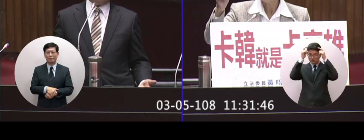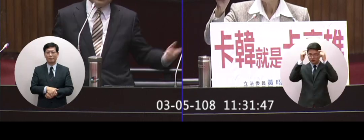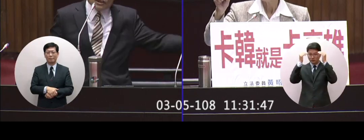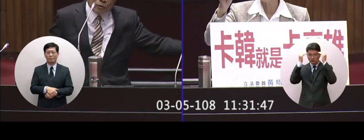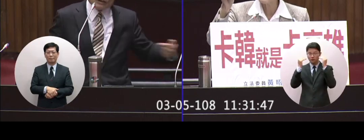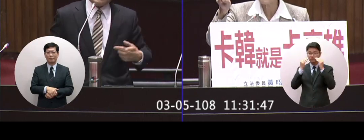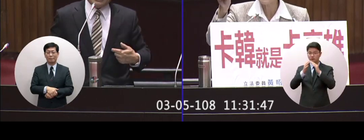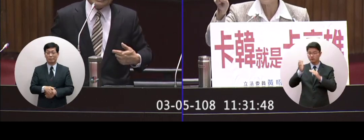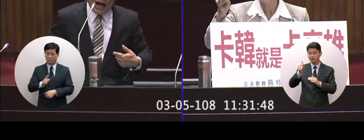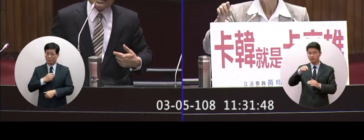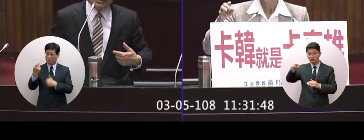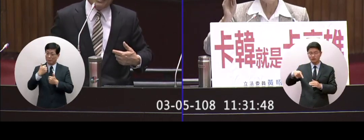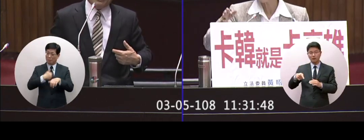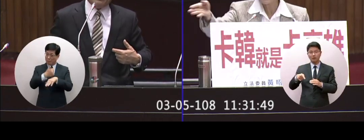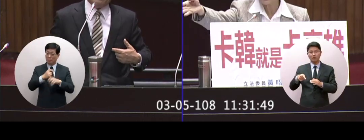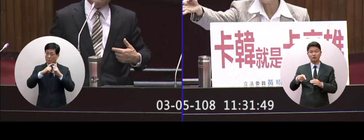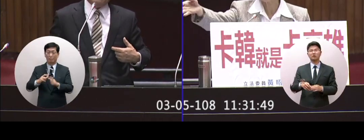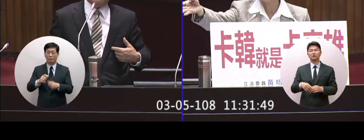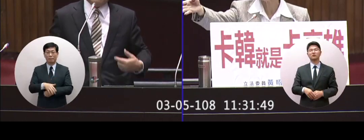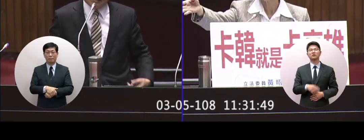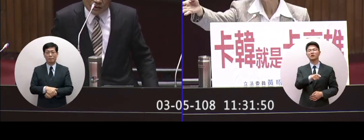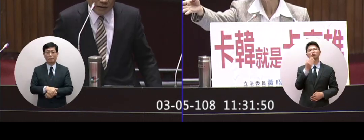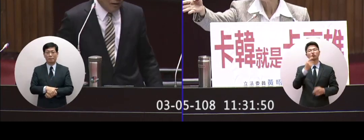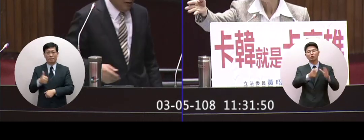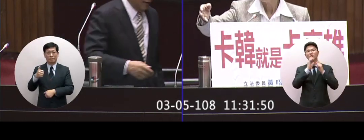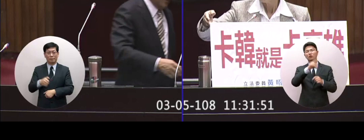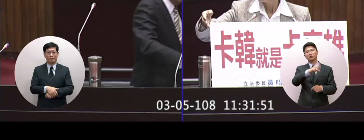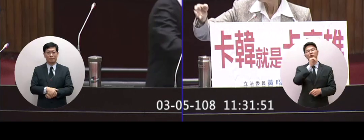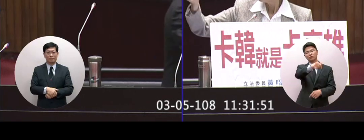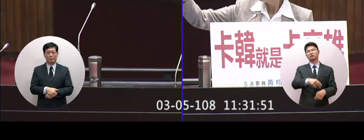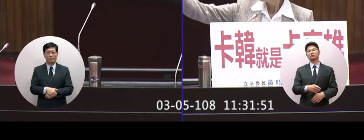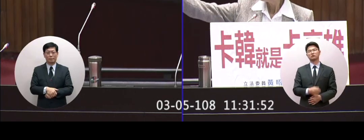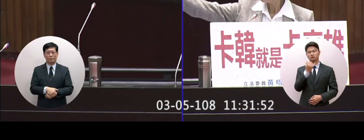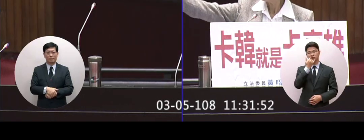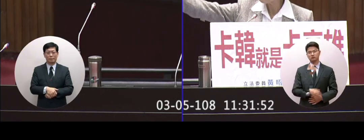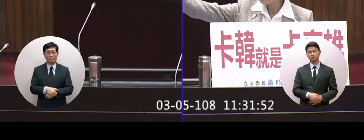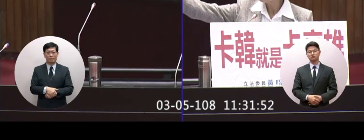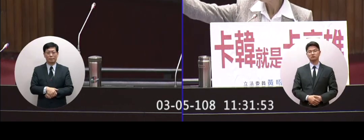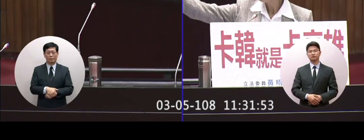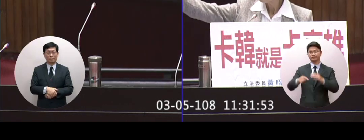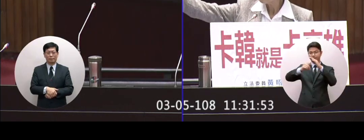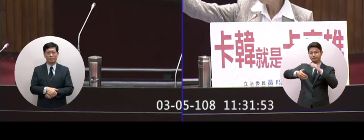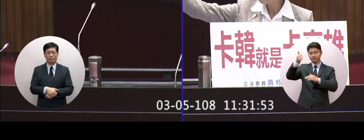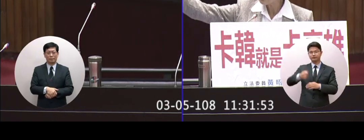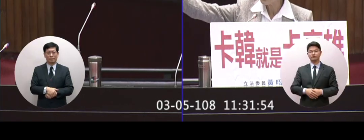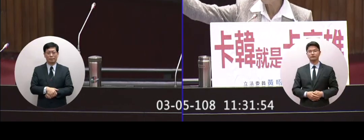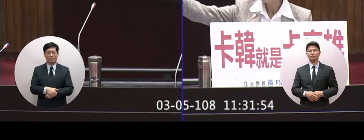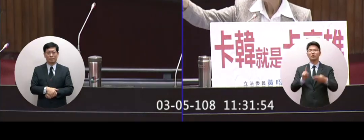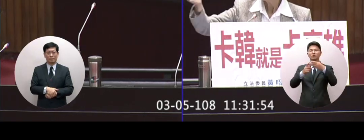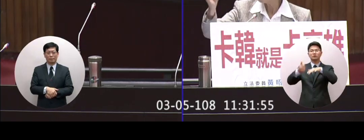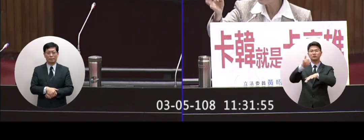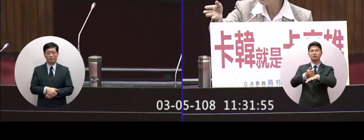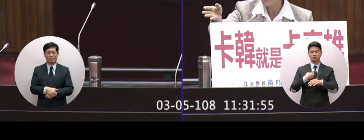韩流， 是你请我上来打询。 你不打询，你可以回去。 好，谢谢。 来，院长，那个主